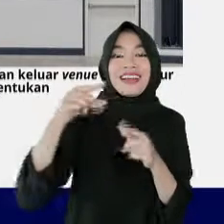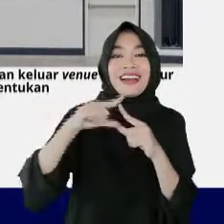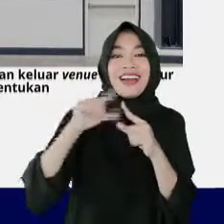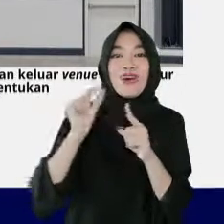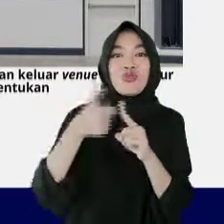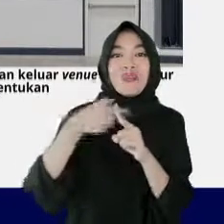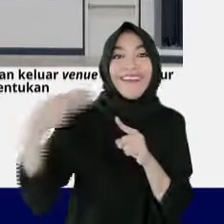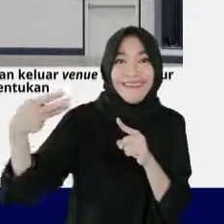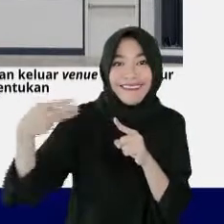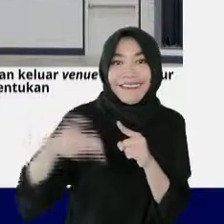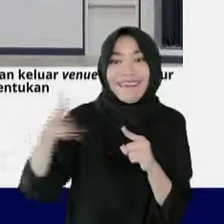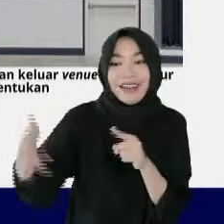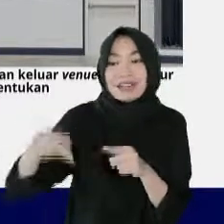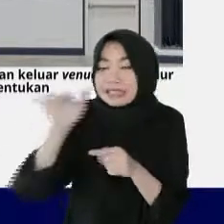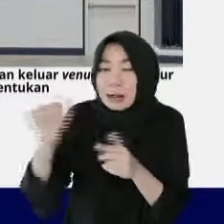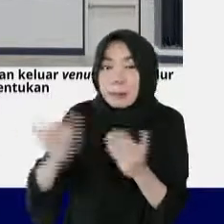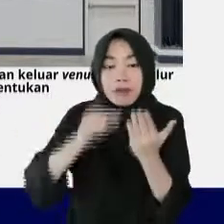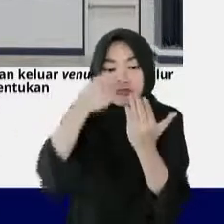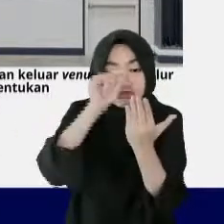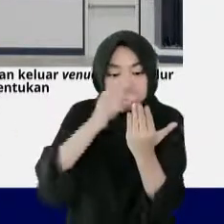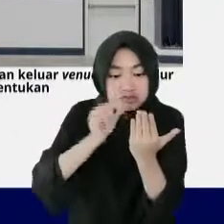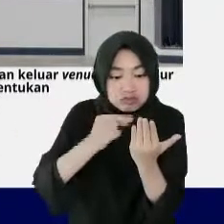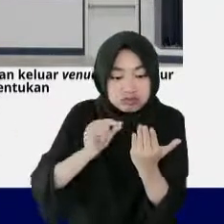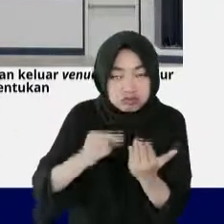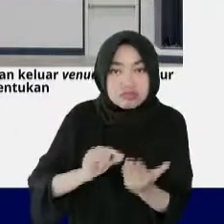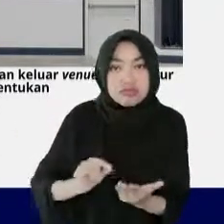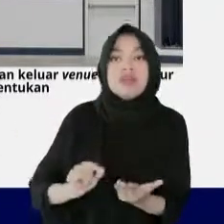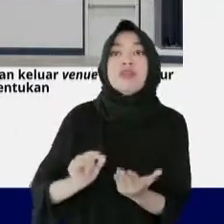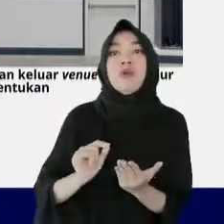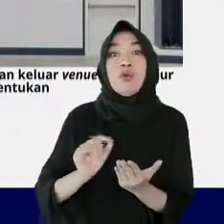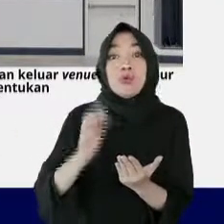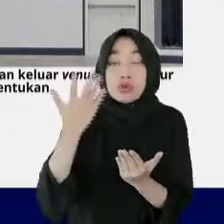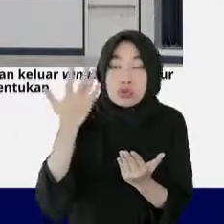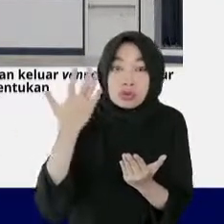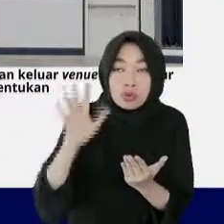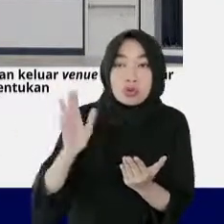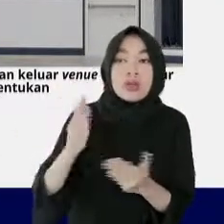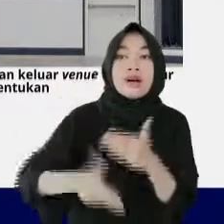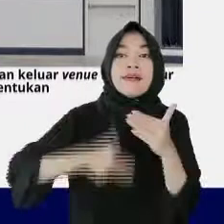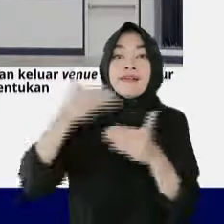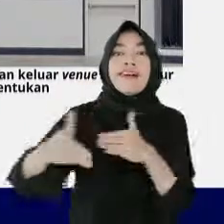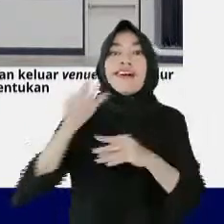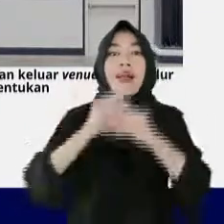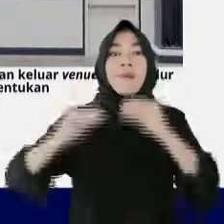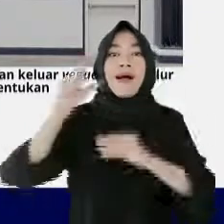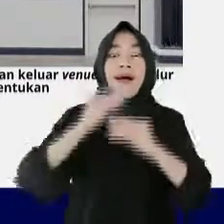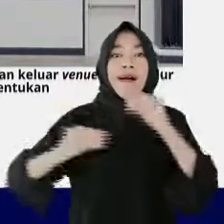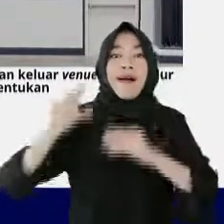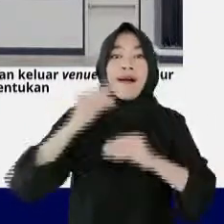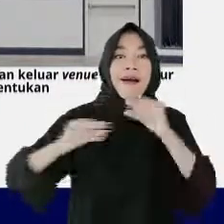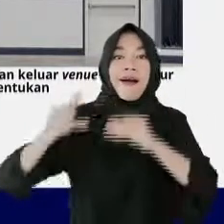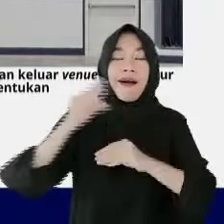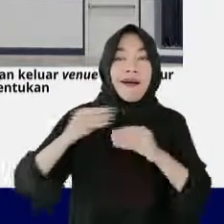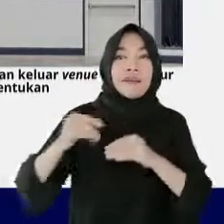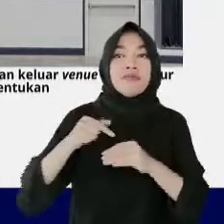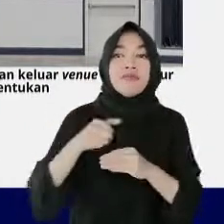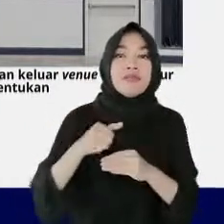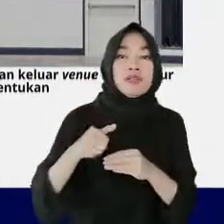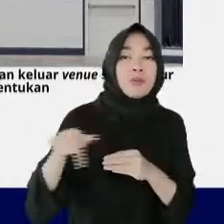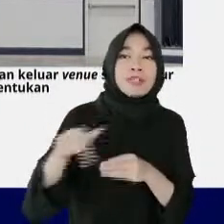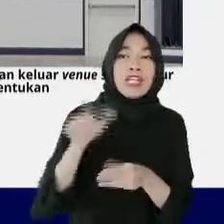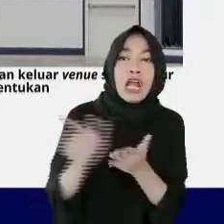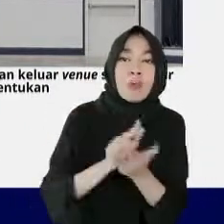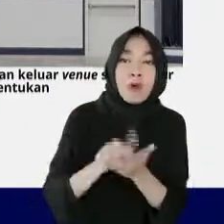hai lalu kemudian juga setelah checklist dilakukan kita melakukan rapat Kembali jadi menginformasikan kepada